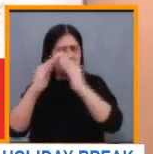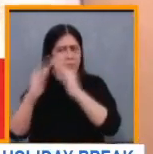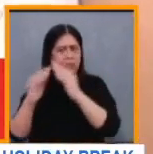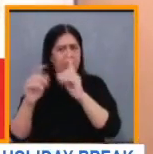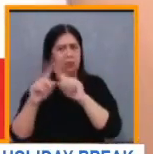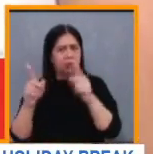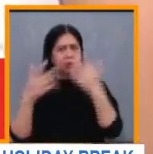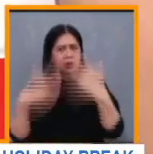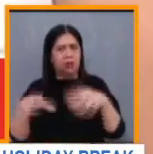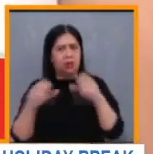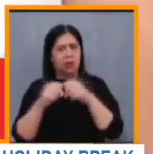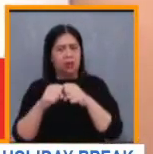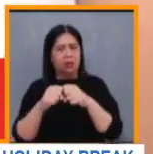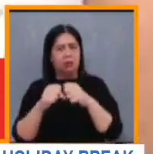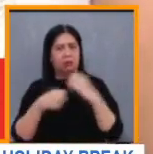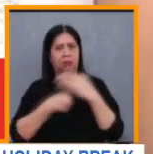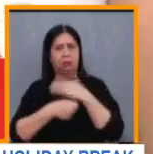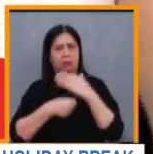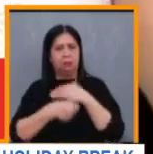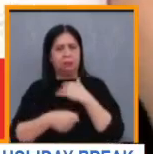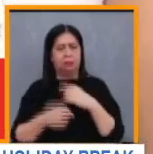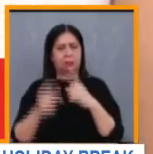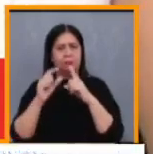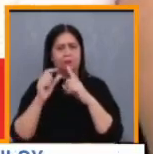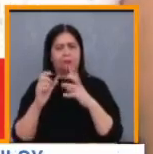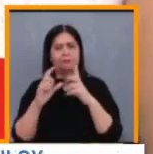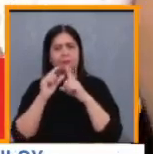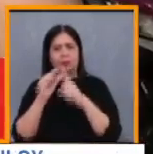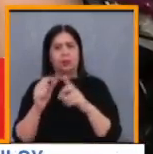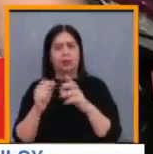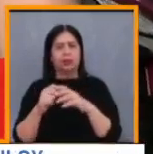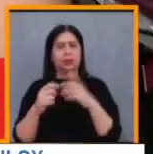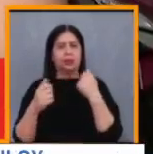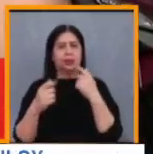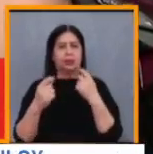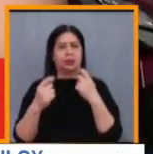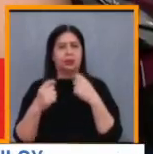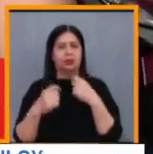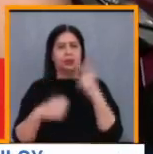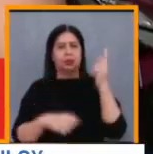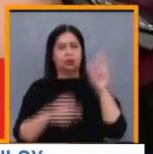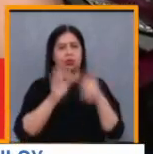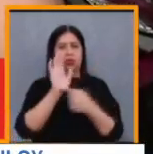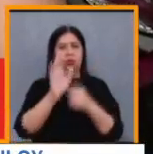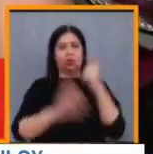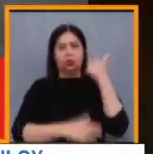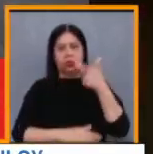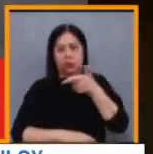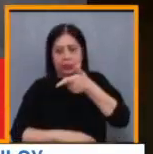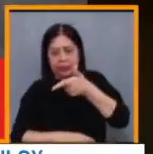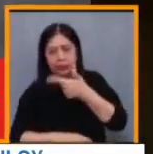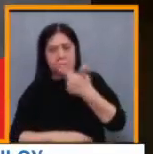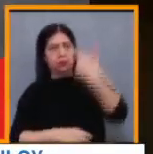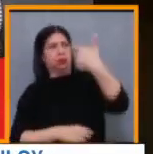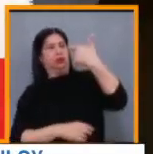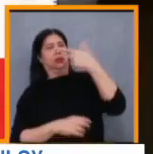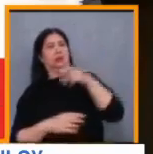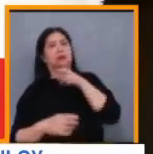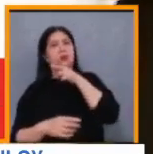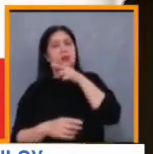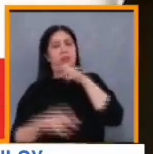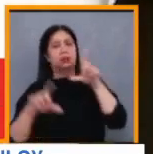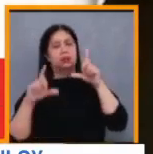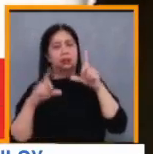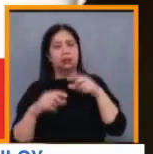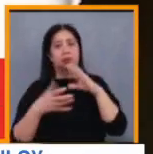ginagawa niya sa akin, dun nilabas yung baring niya na kumbaga tinatakot niya talaga ako. Kwento niya,